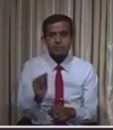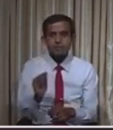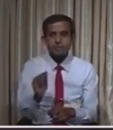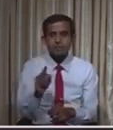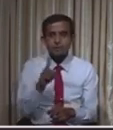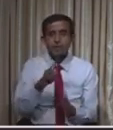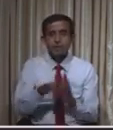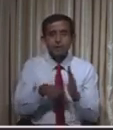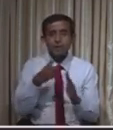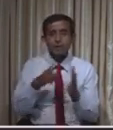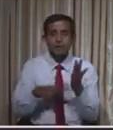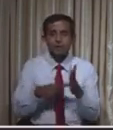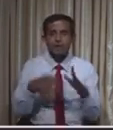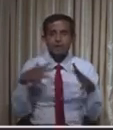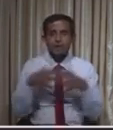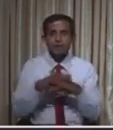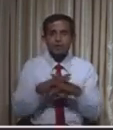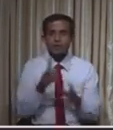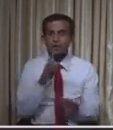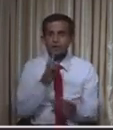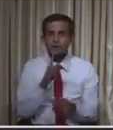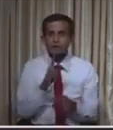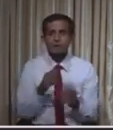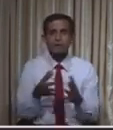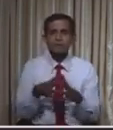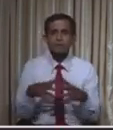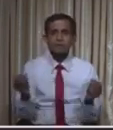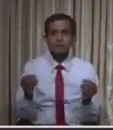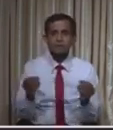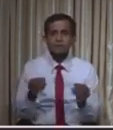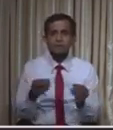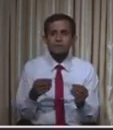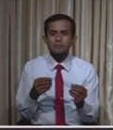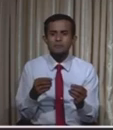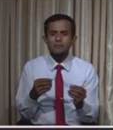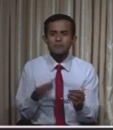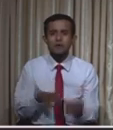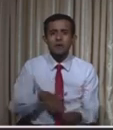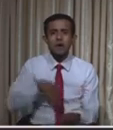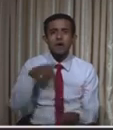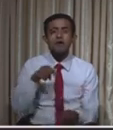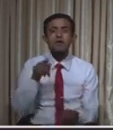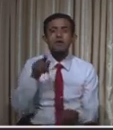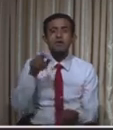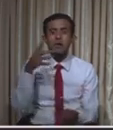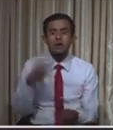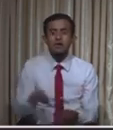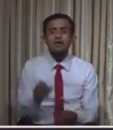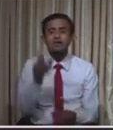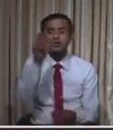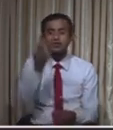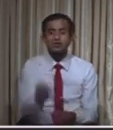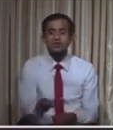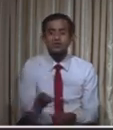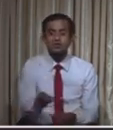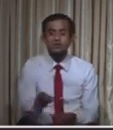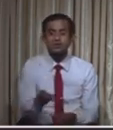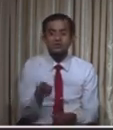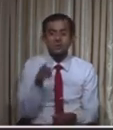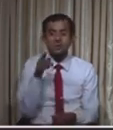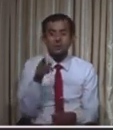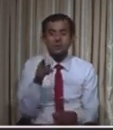එක රටක් හා එක නීතියක් කියන කාරණේ පසිඳලන්න මේකේ මූලිකය කරගත්ත පුද්ගලයා